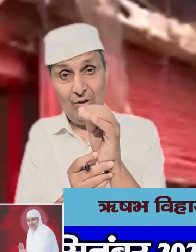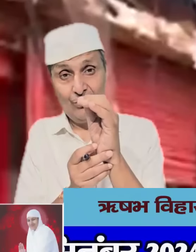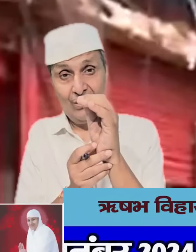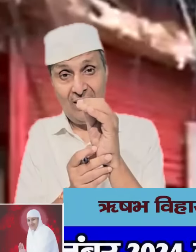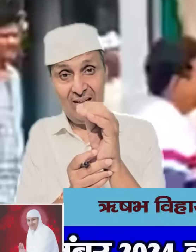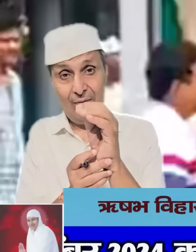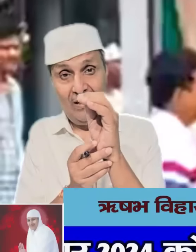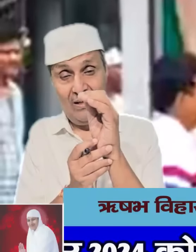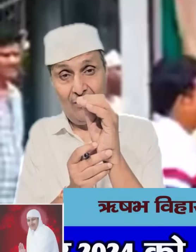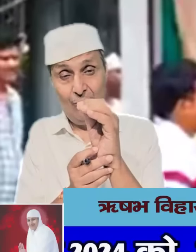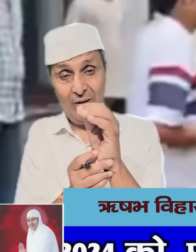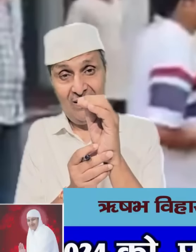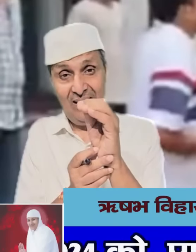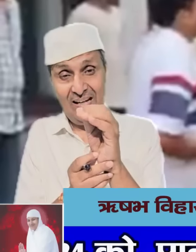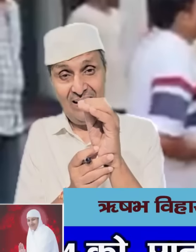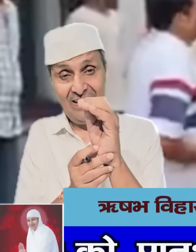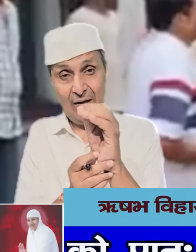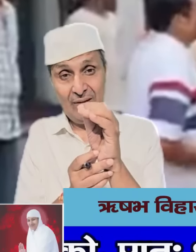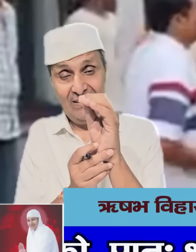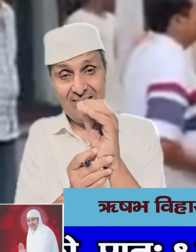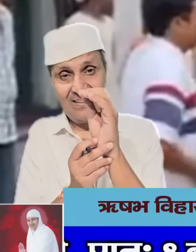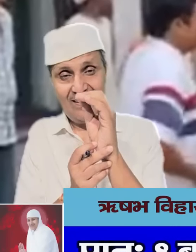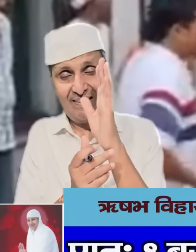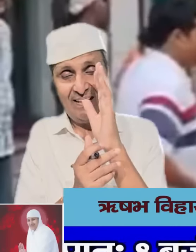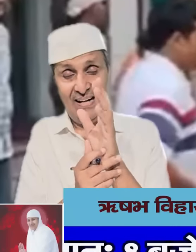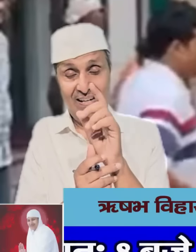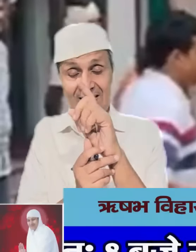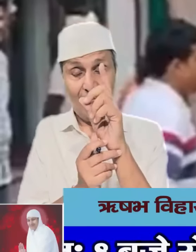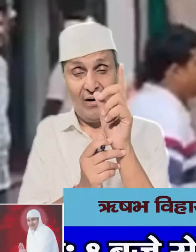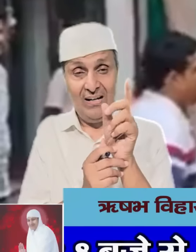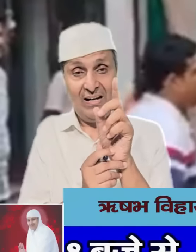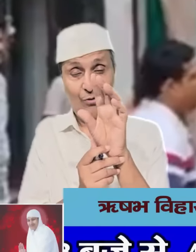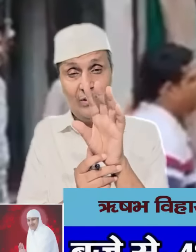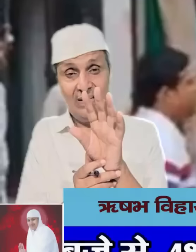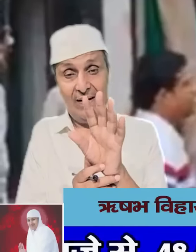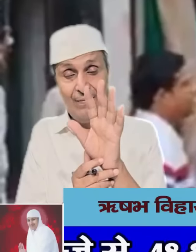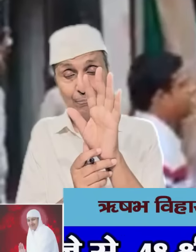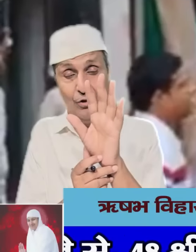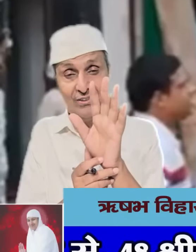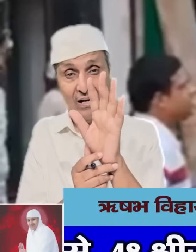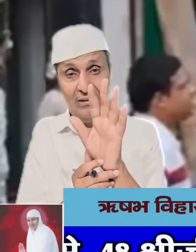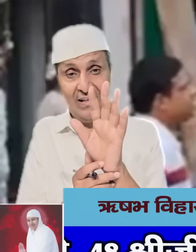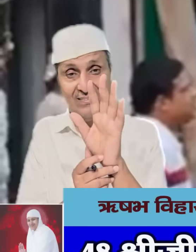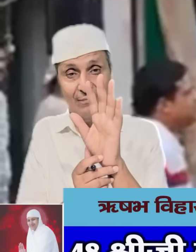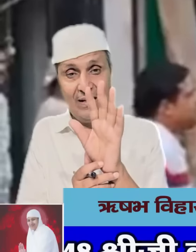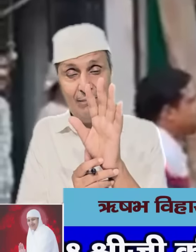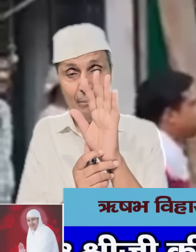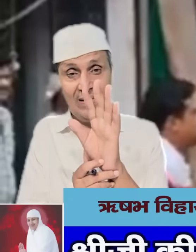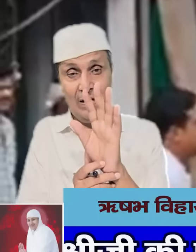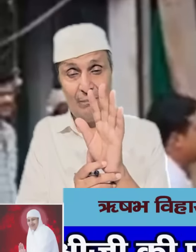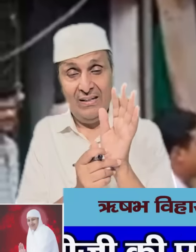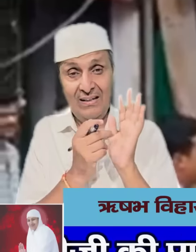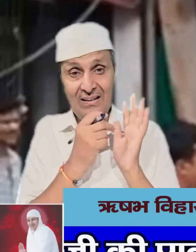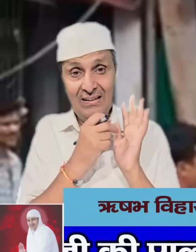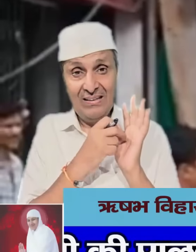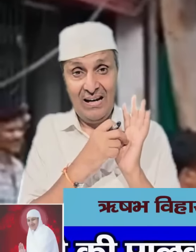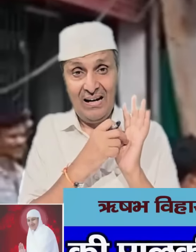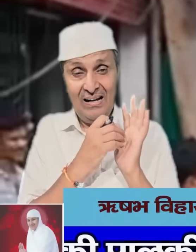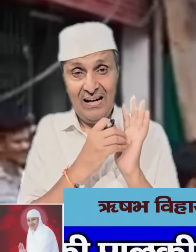दंपत्ति को जान की उन पर खेलने के लिए क्या भतीजा ऐसा कर सकता है। सवाल अनुत्तरित है, पुलिस अभी तक इसके बारे में पता नहीं लग